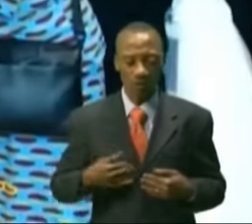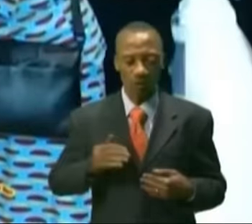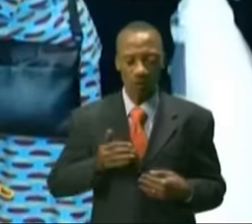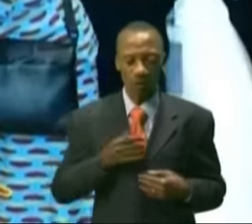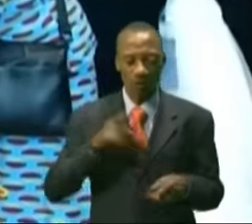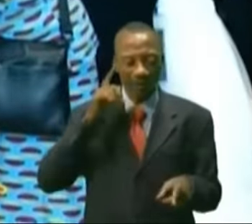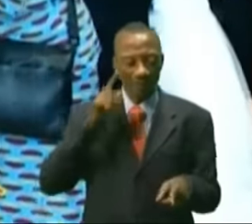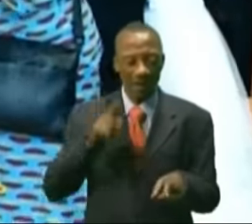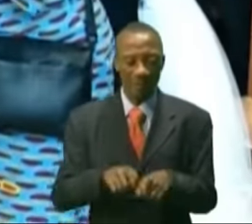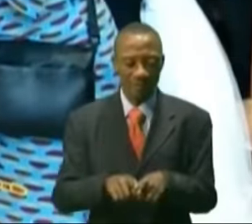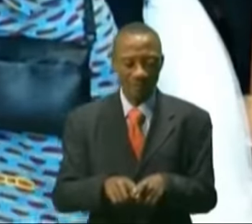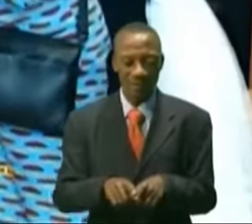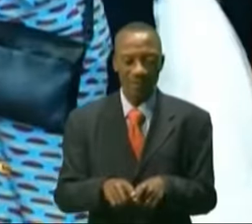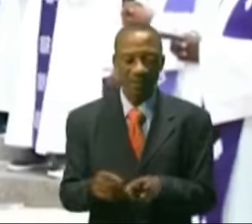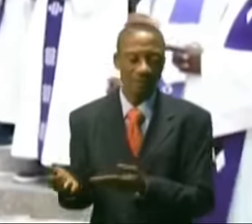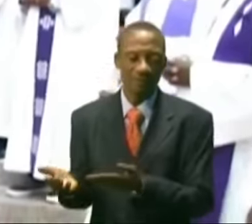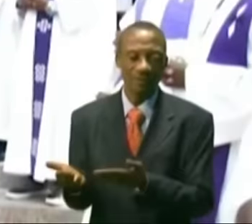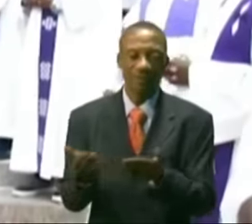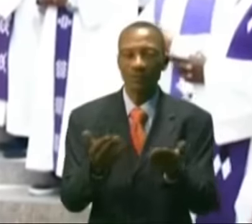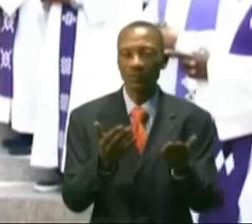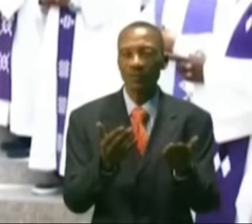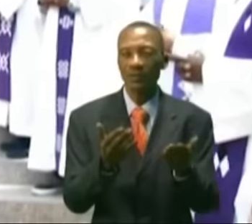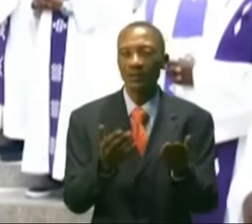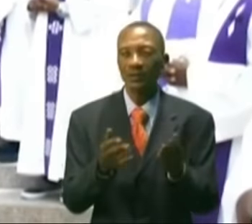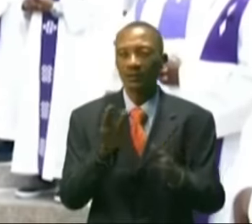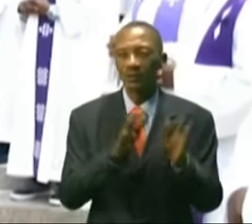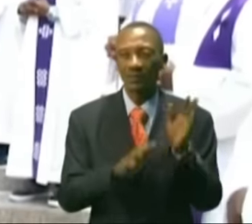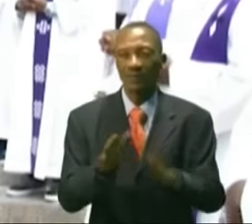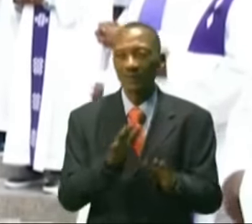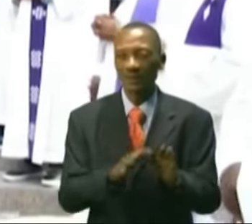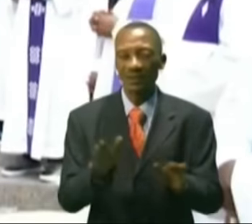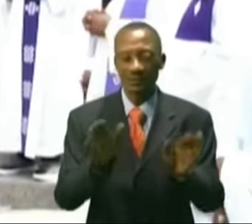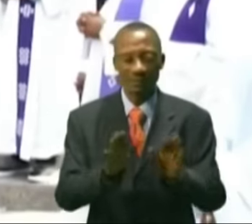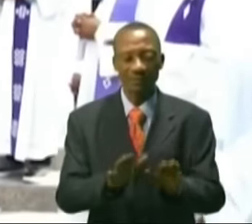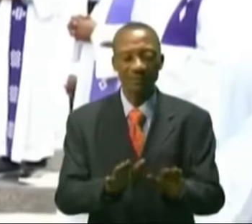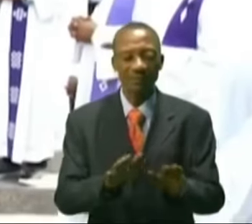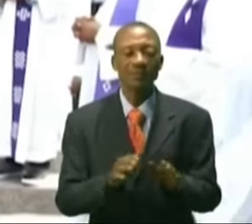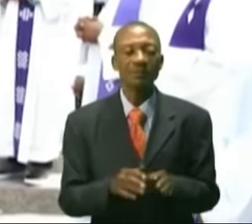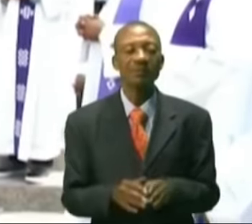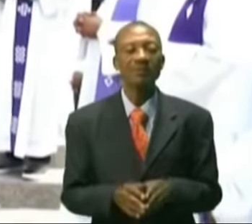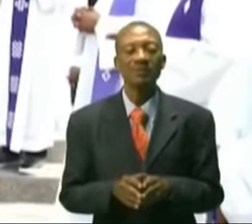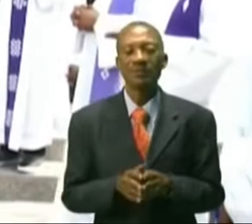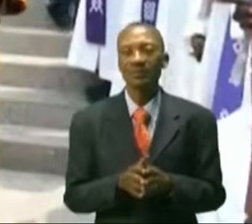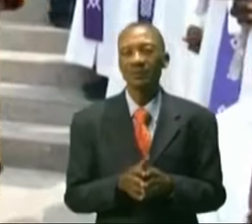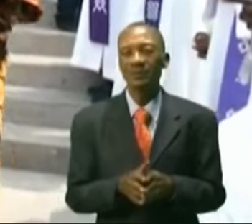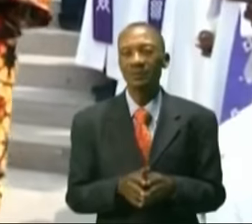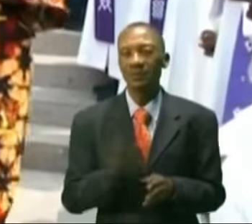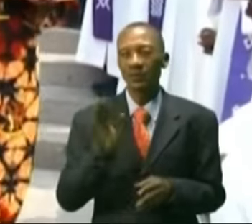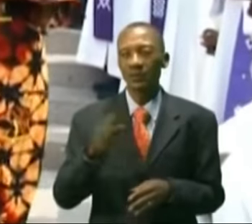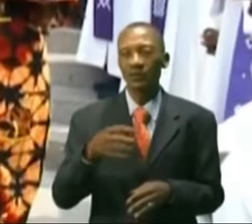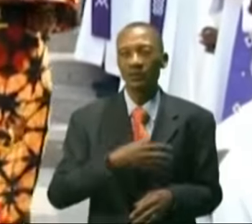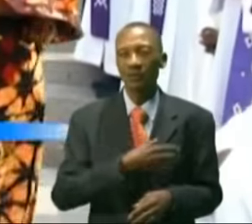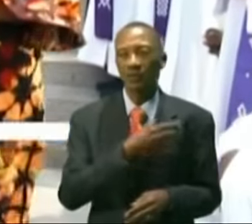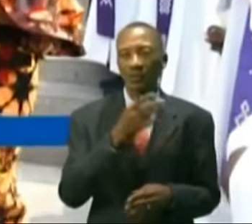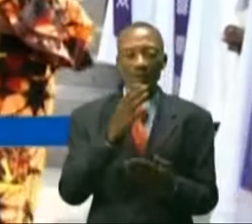Que c'est dur de vous dire, va en paix. Nous vous avons porté dans nos cœurs et cela à